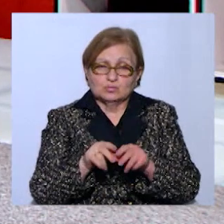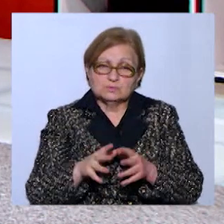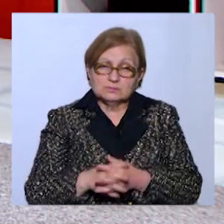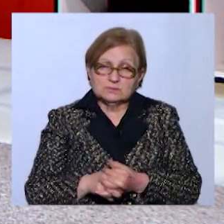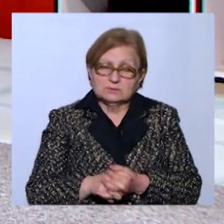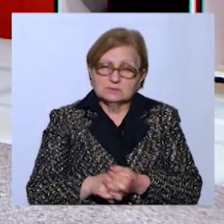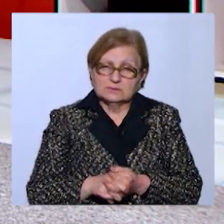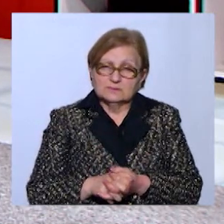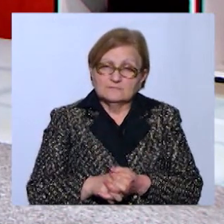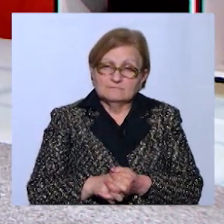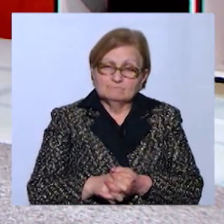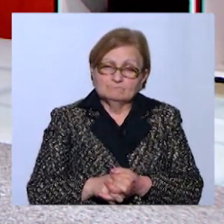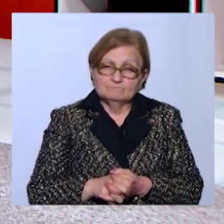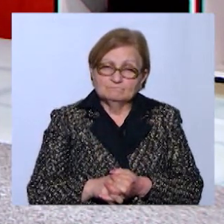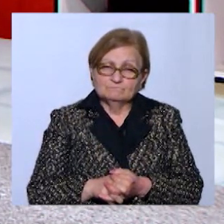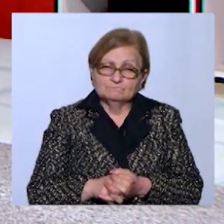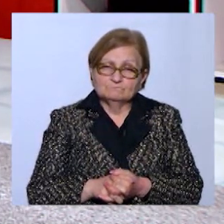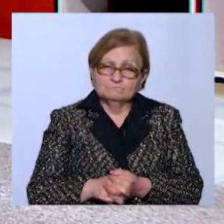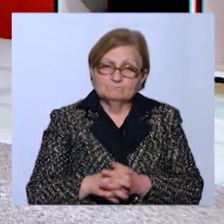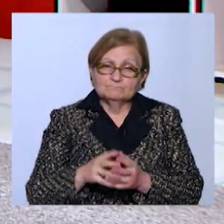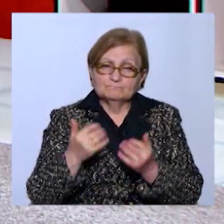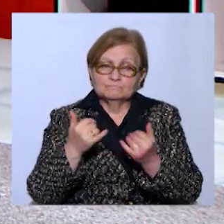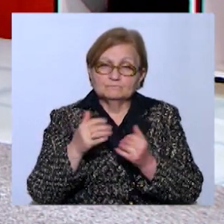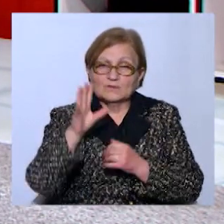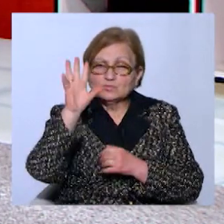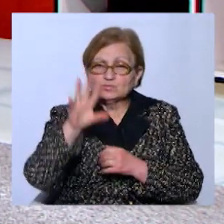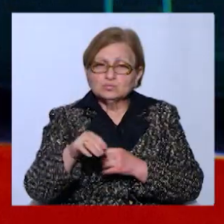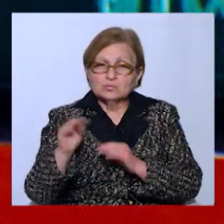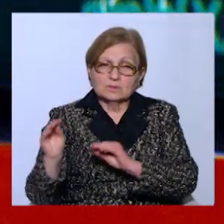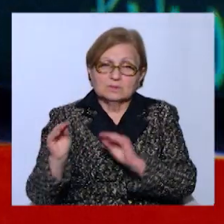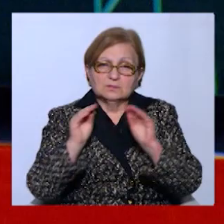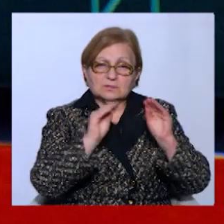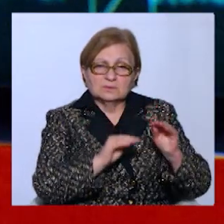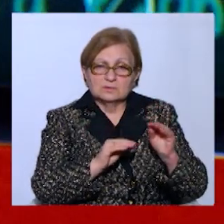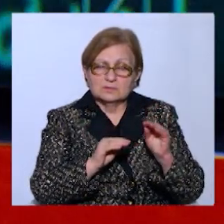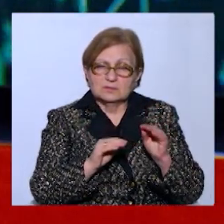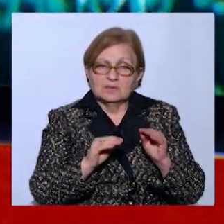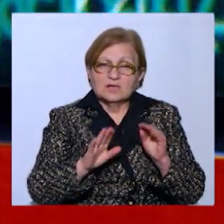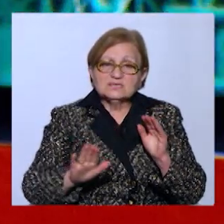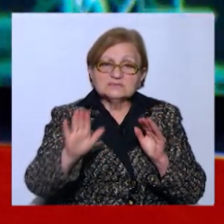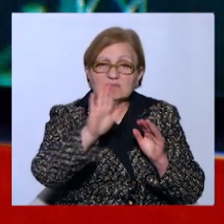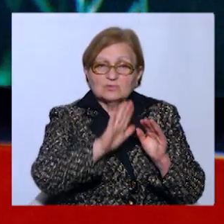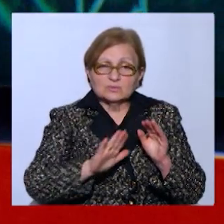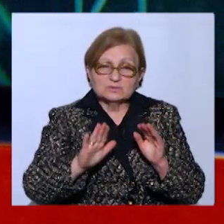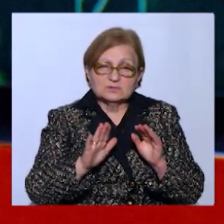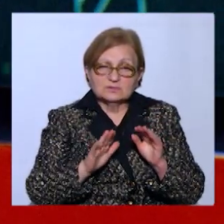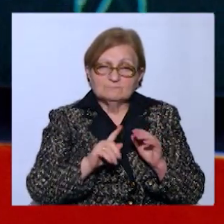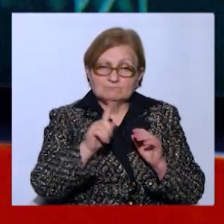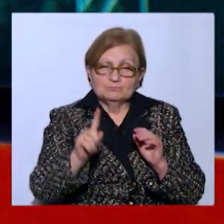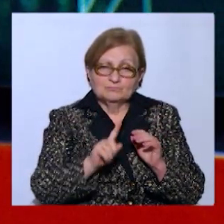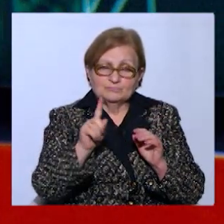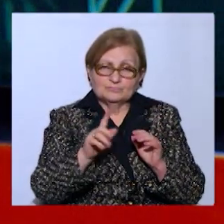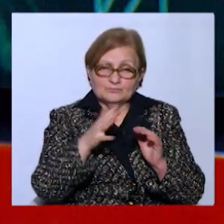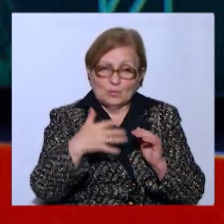გავაკეთოთ. მოდით გადავიტანოთ აღნიშნული მონაცემები საკოორდინატო სიბრტყეზე. ნახეთ, 1 საათში